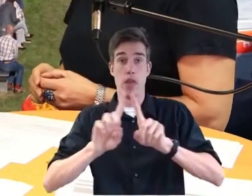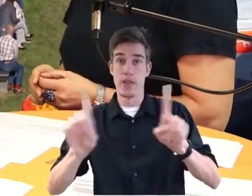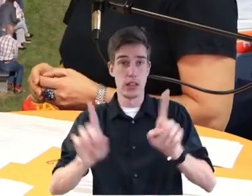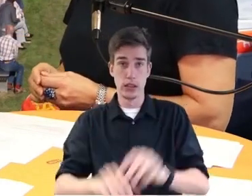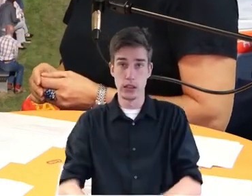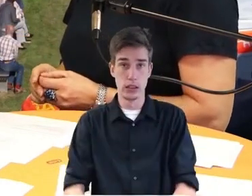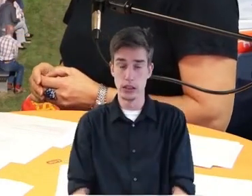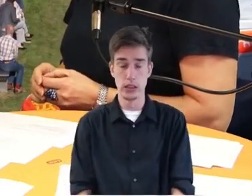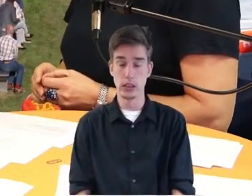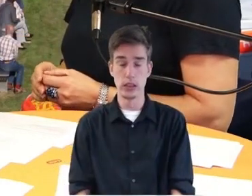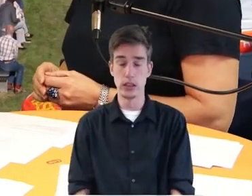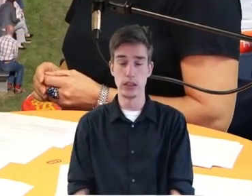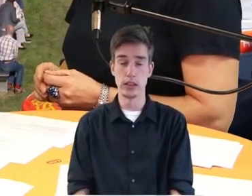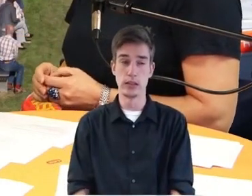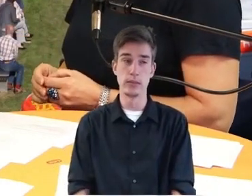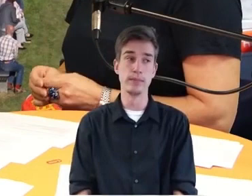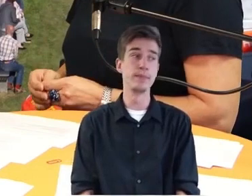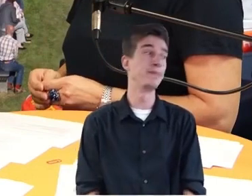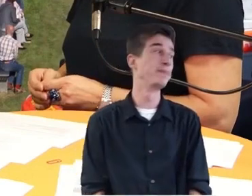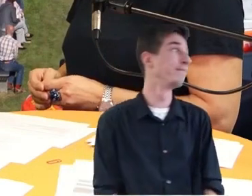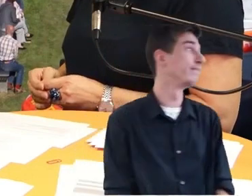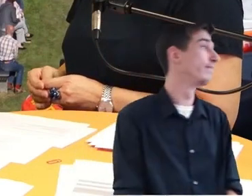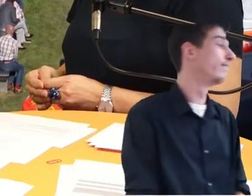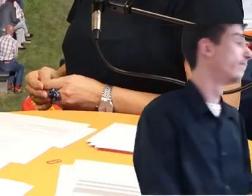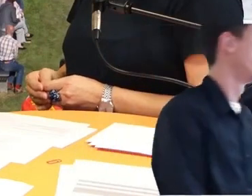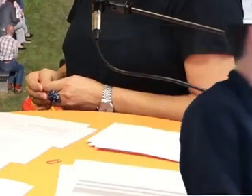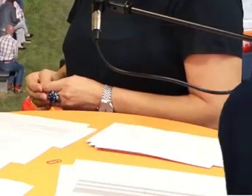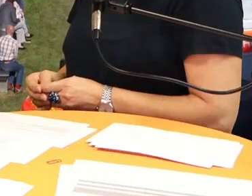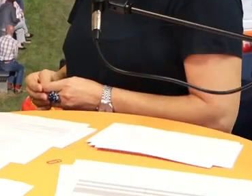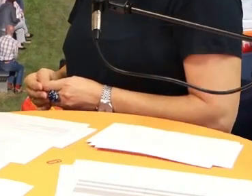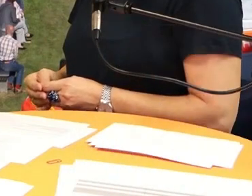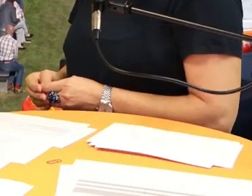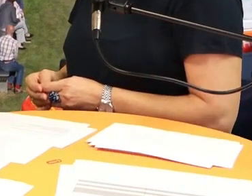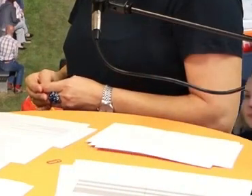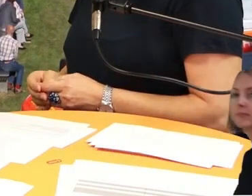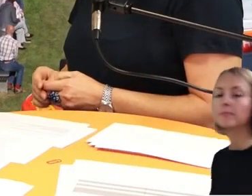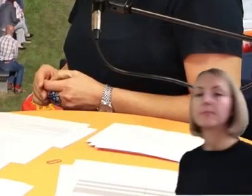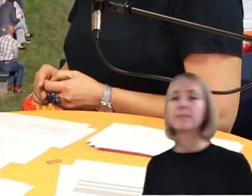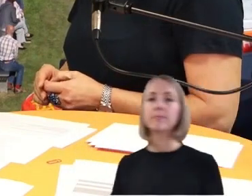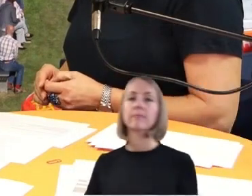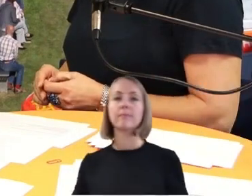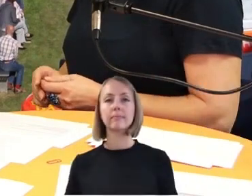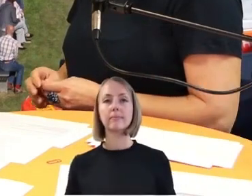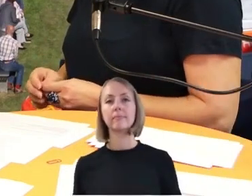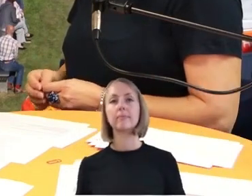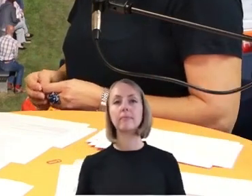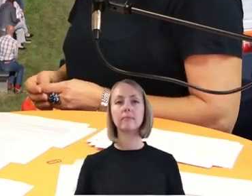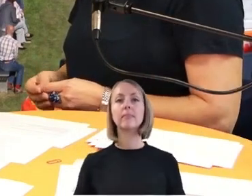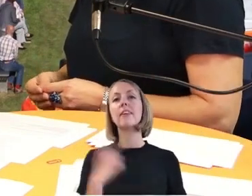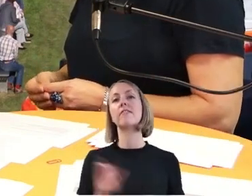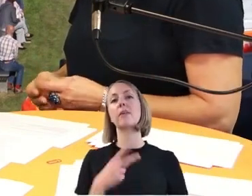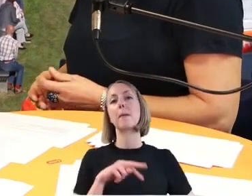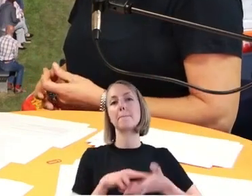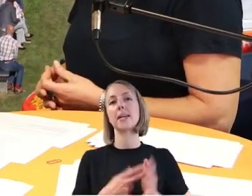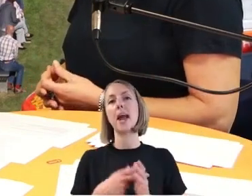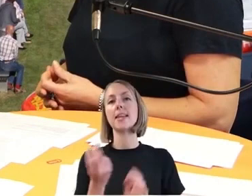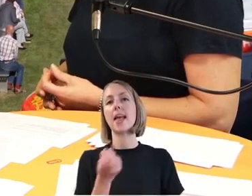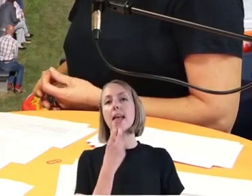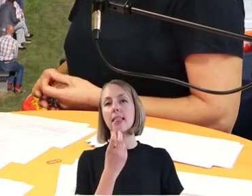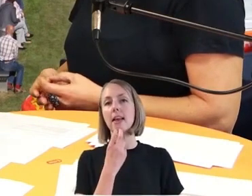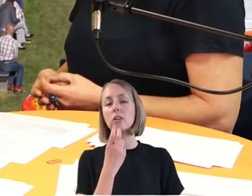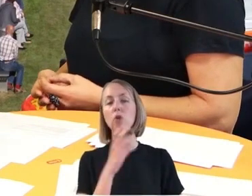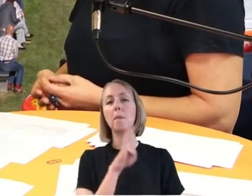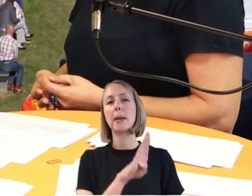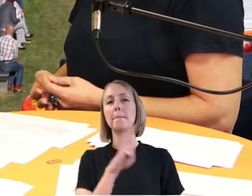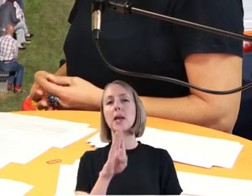sich dafür interessiert, mal eben bestellen kann. Wir planen schon, die elektronische Version als Download auf der